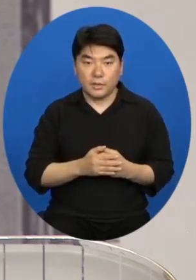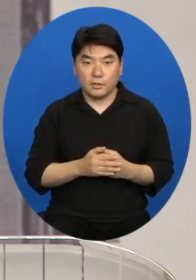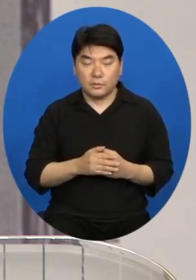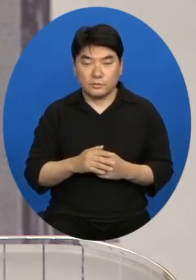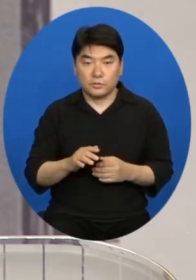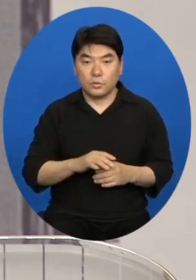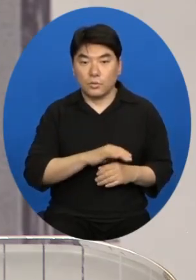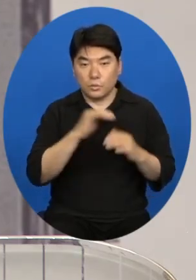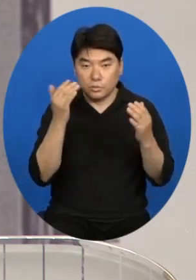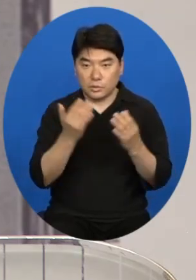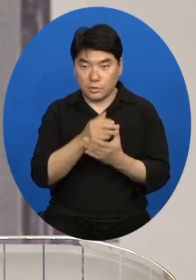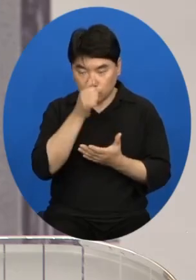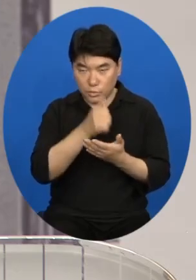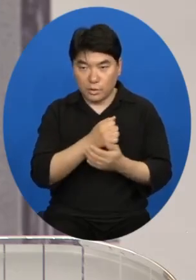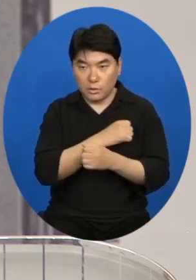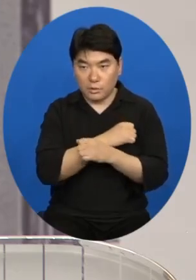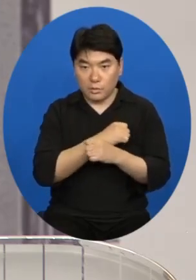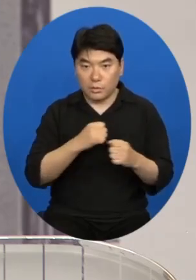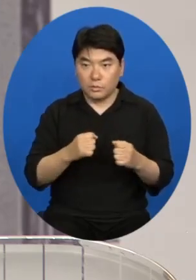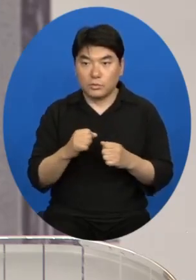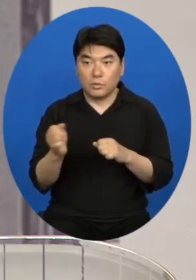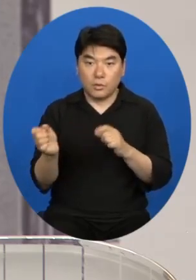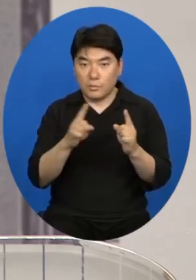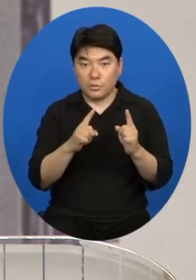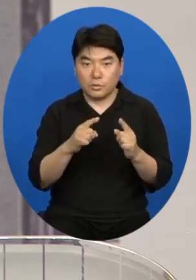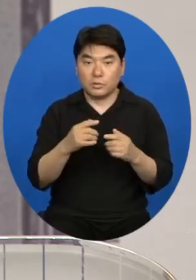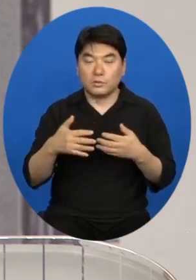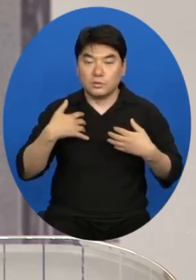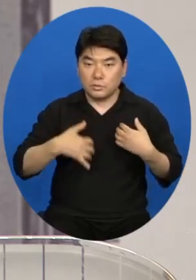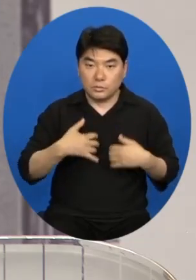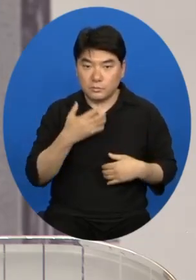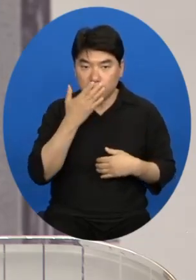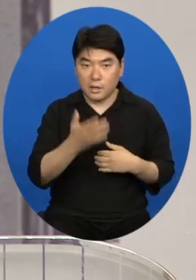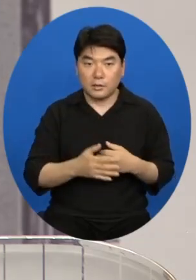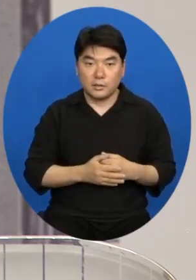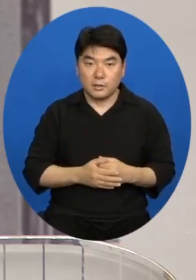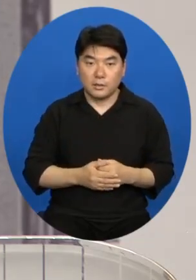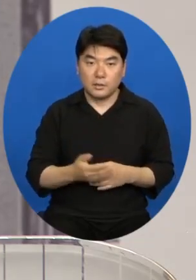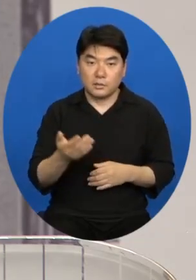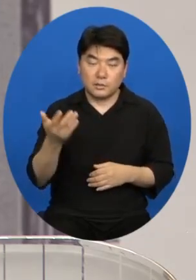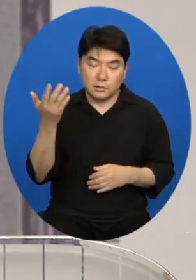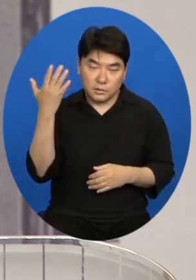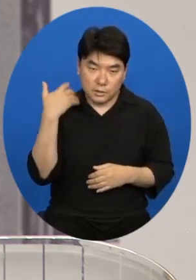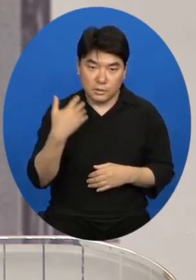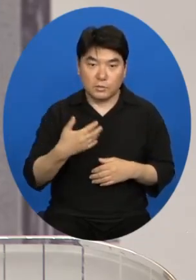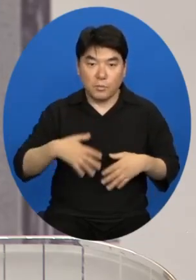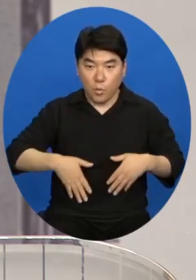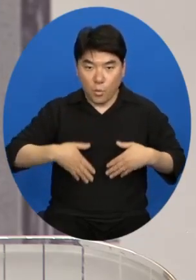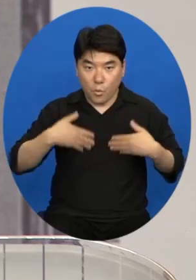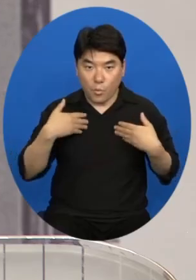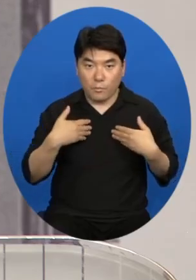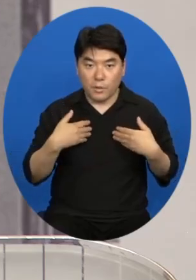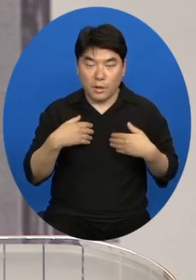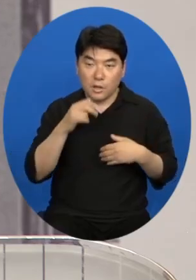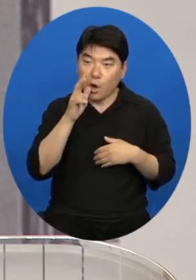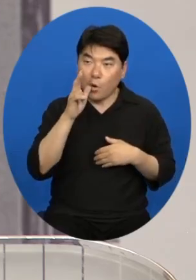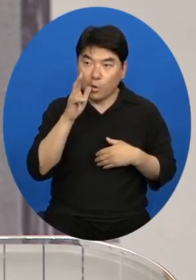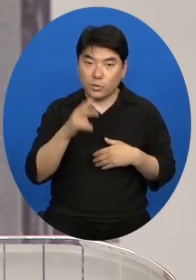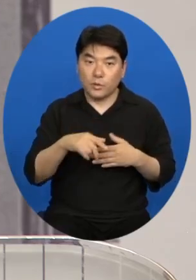회복을 누리게 된다는 것입니다. 제가 지난 봄에 여호수아 시리즈